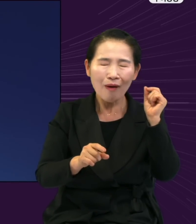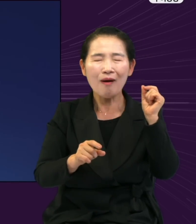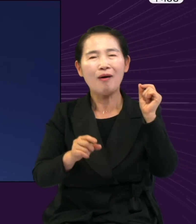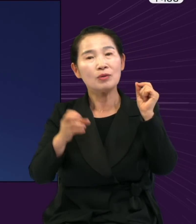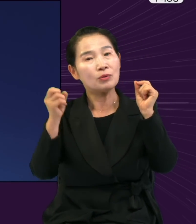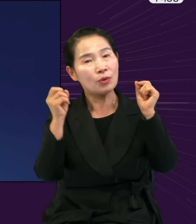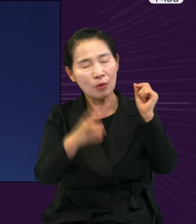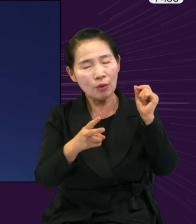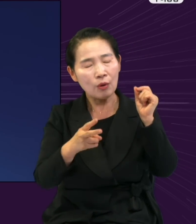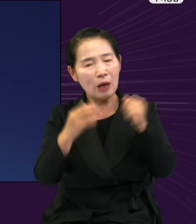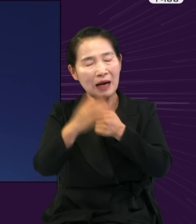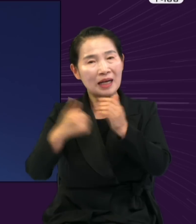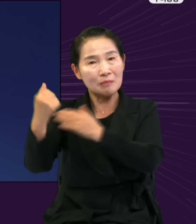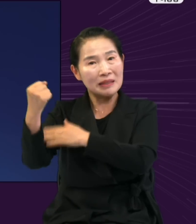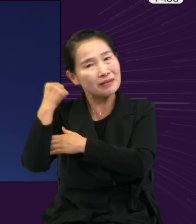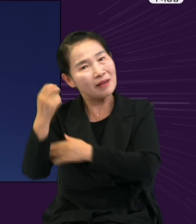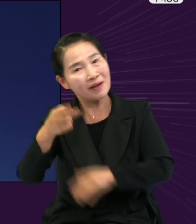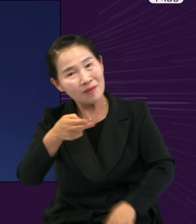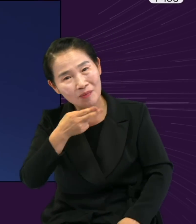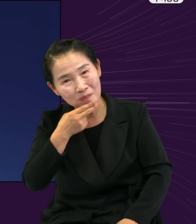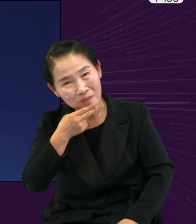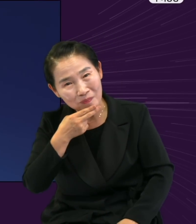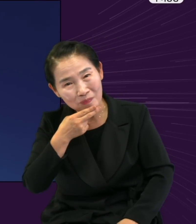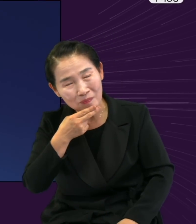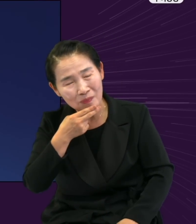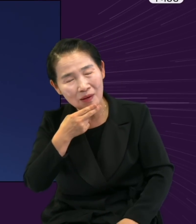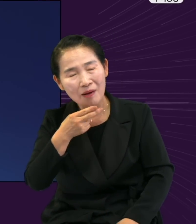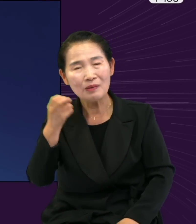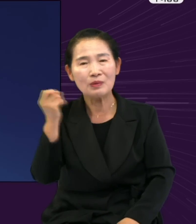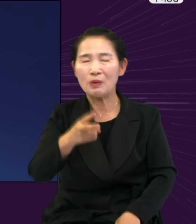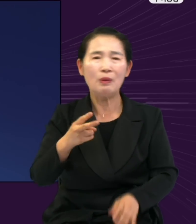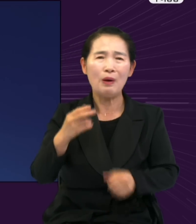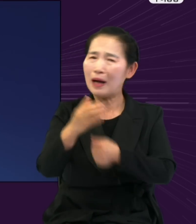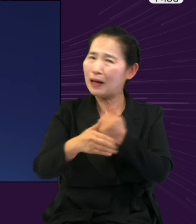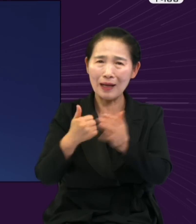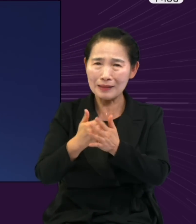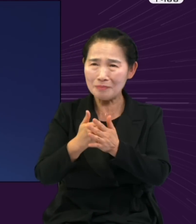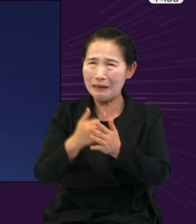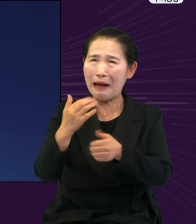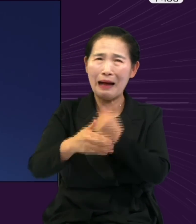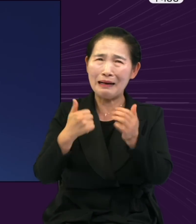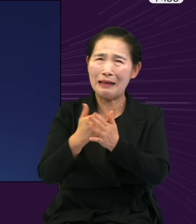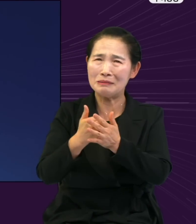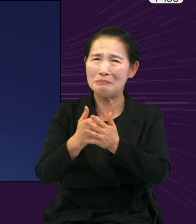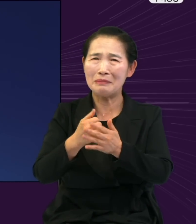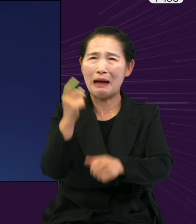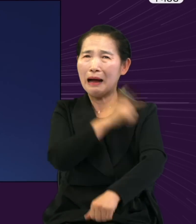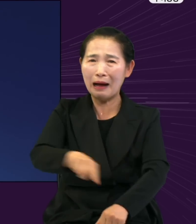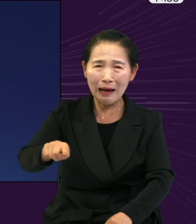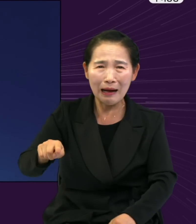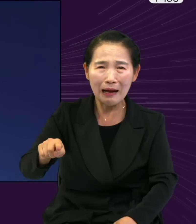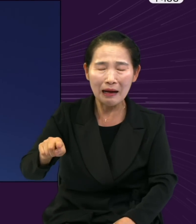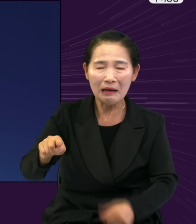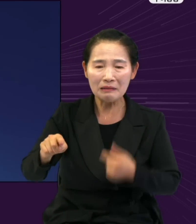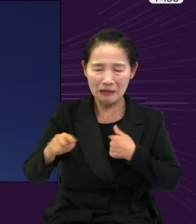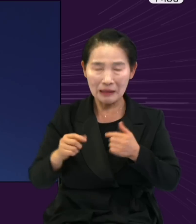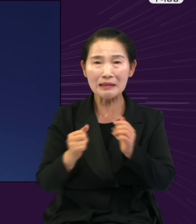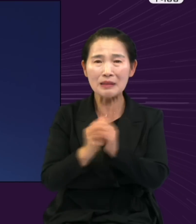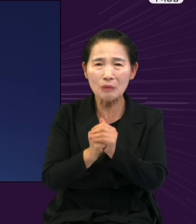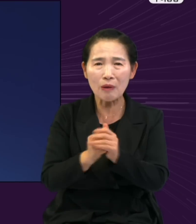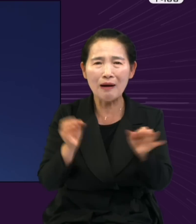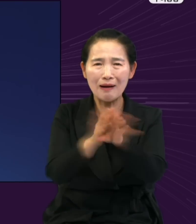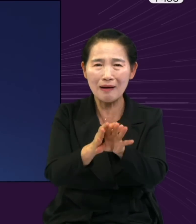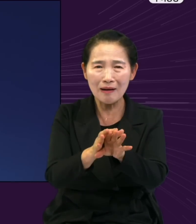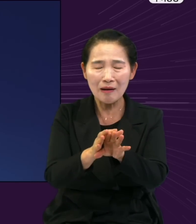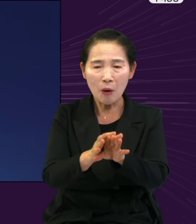능력이 없으셔서, 혹은 하나님이 아니셔서 나의 기도에 그렇게 반대된